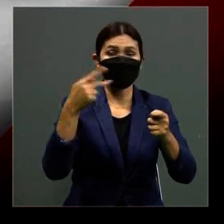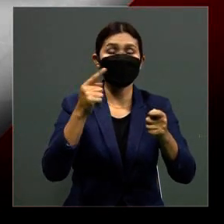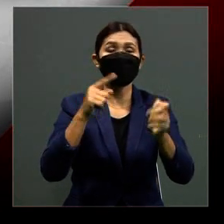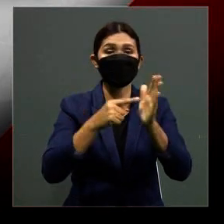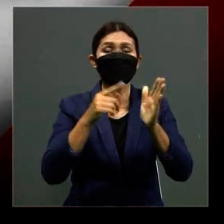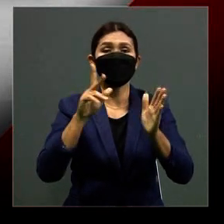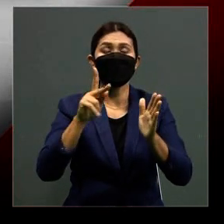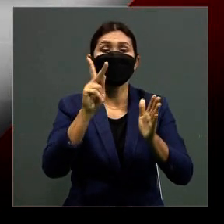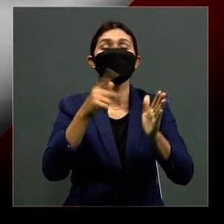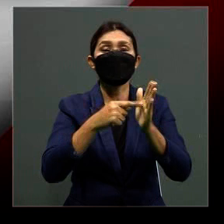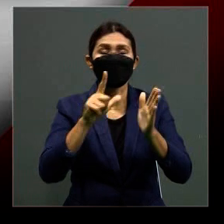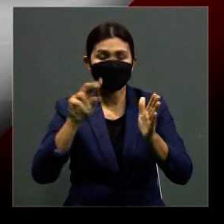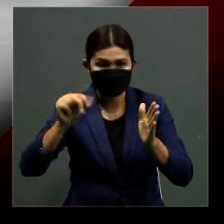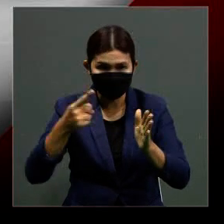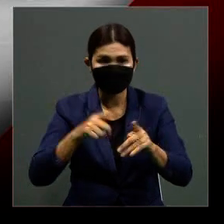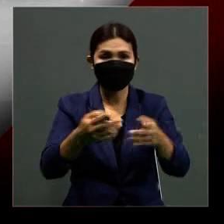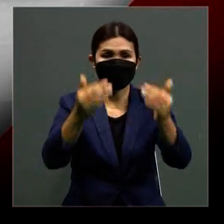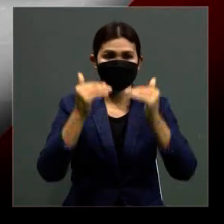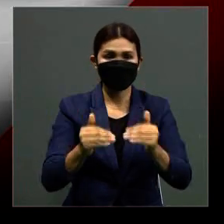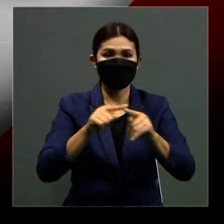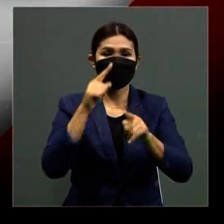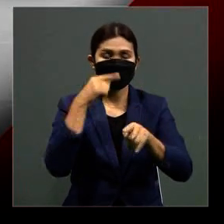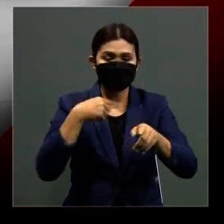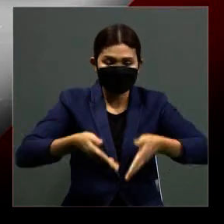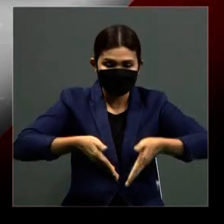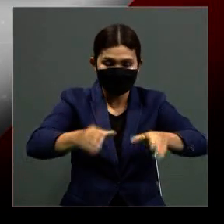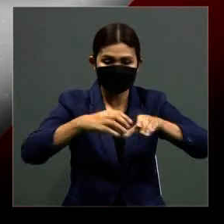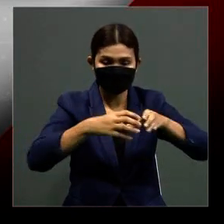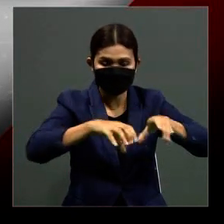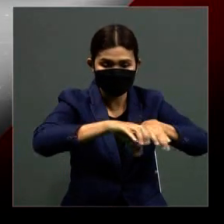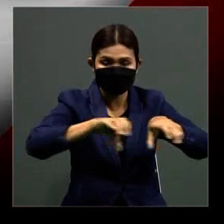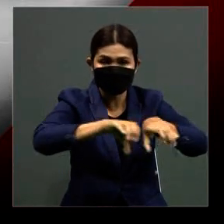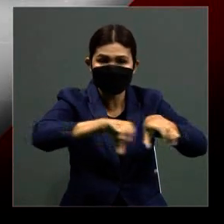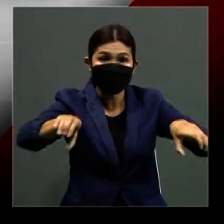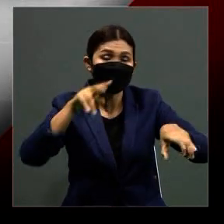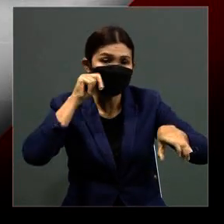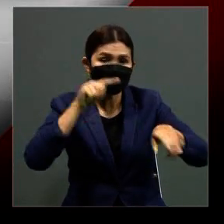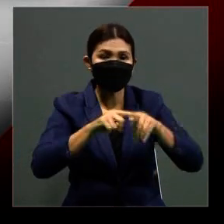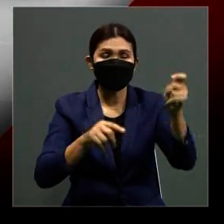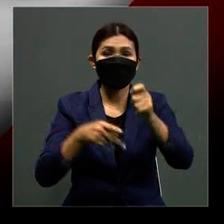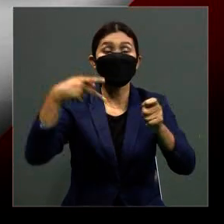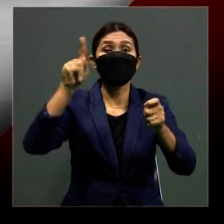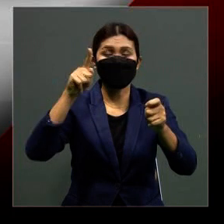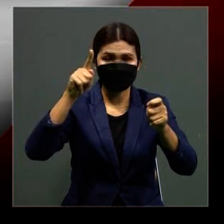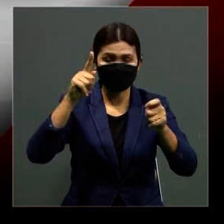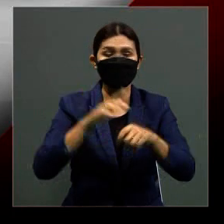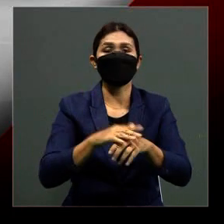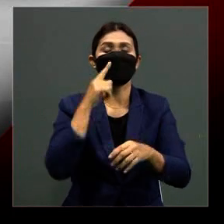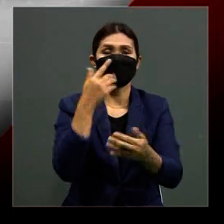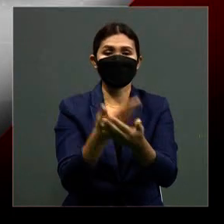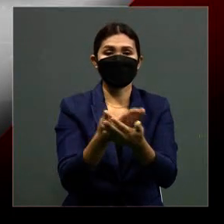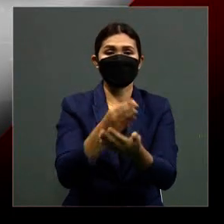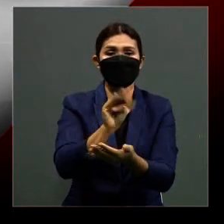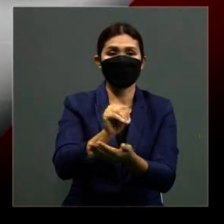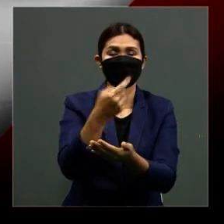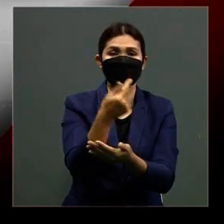โครงการปรับปรุงเส้นท่อที่บริเวณถนนทวีวงศ์และซอยบางลาตำบลป่าตองอำเภอกระทู้ 11.4ล้าน